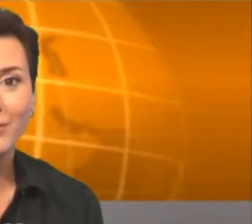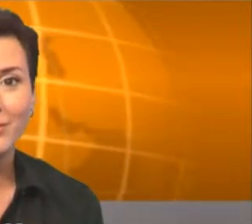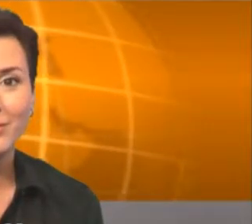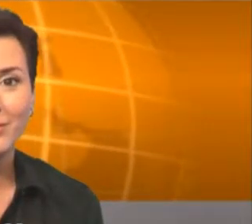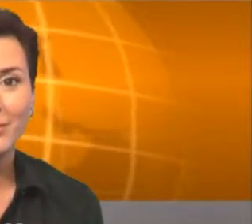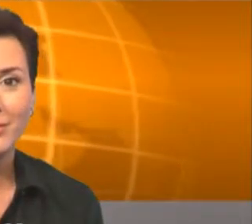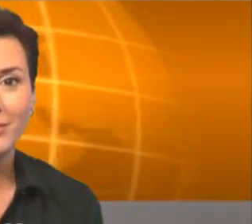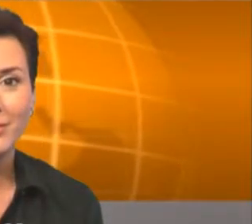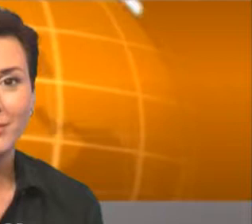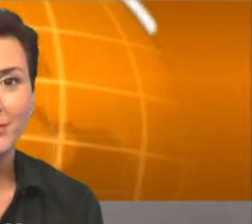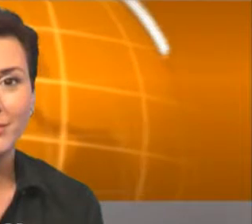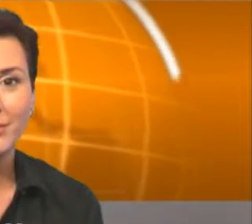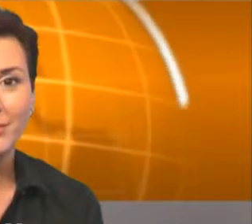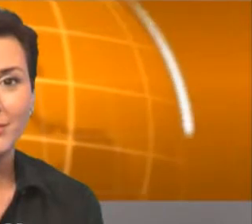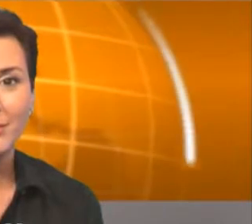Nulla.